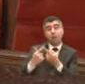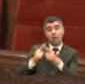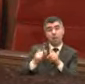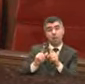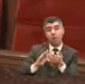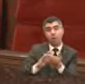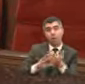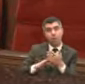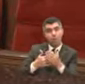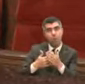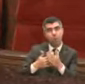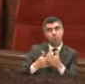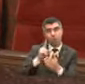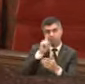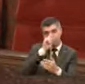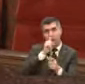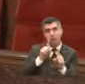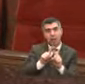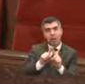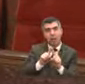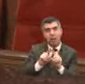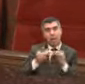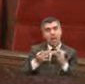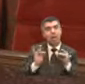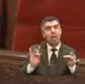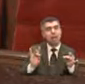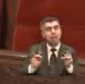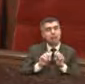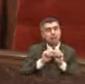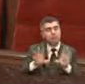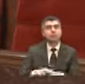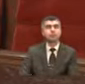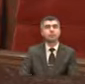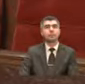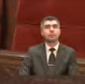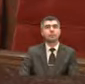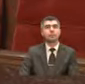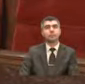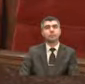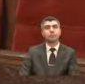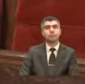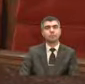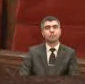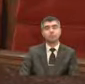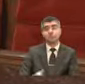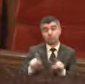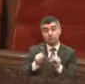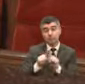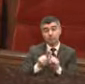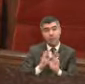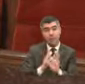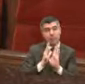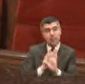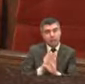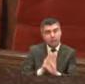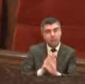المعلوماتيه باش يمكن نضبطوا هذه المساله ديال المواعيد. كذلك ثم كذلك الفصل بين الخدمات ديال الحراسه والاستقبال